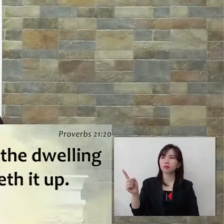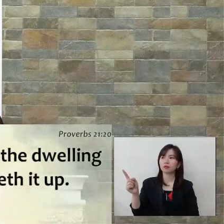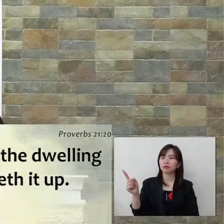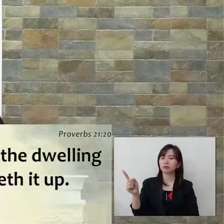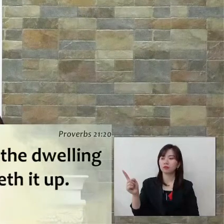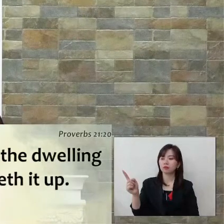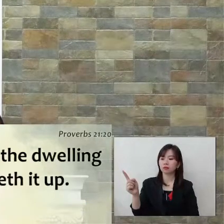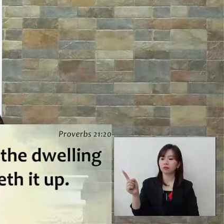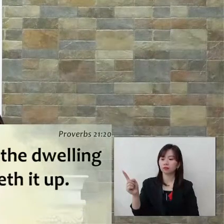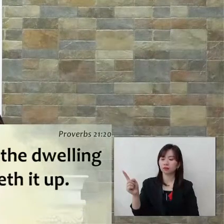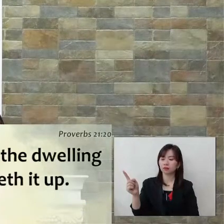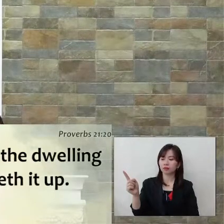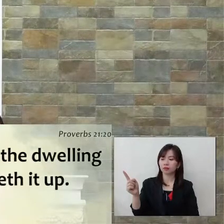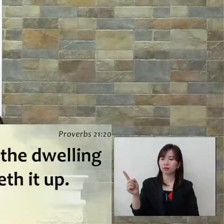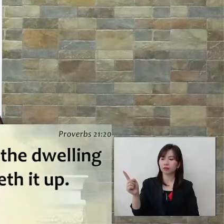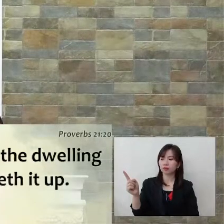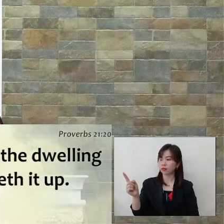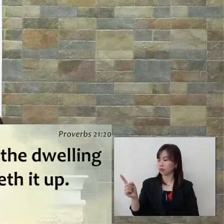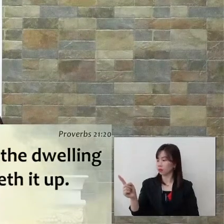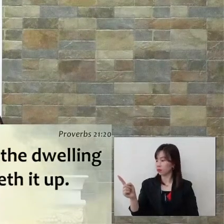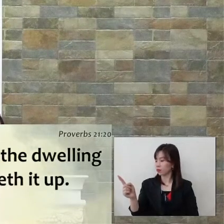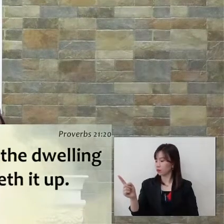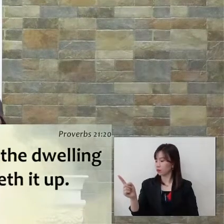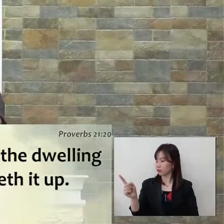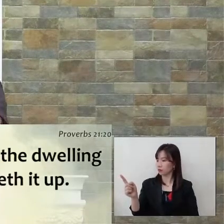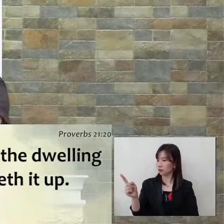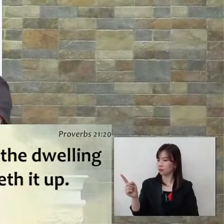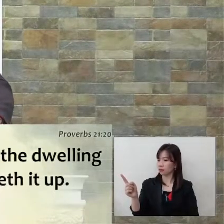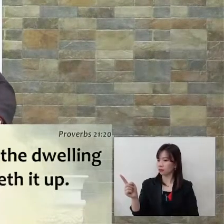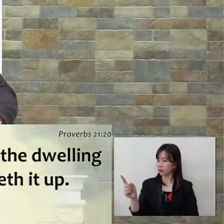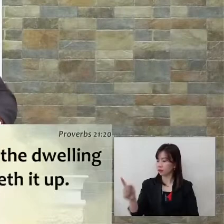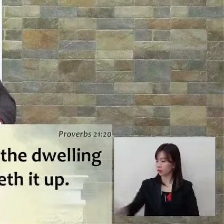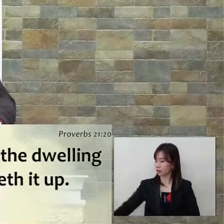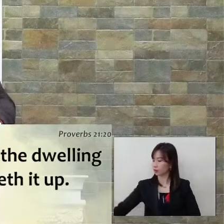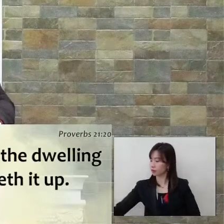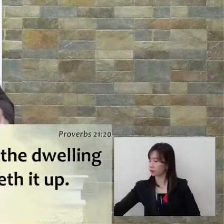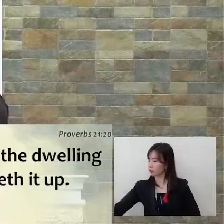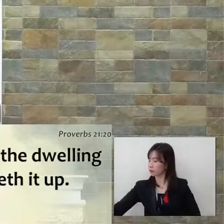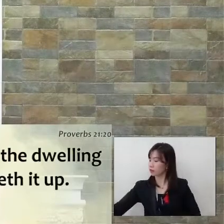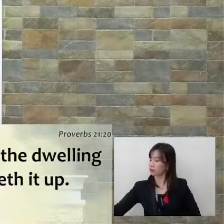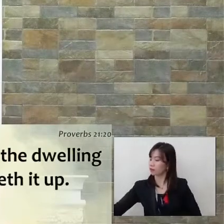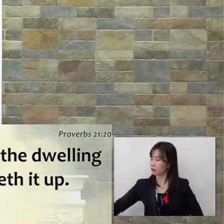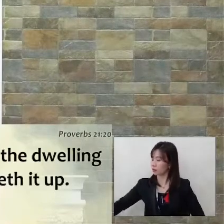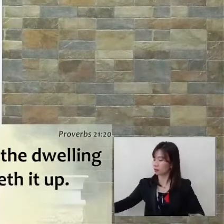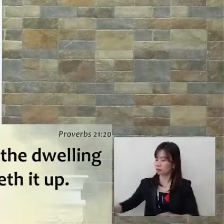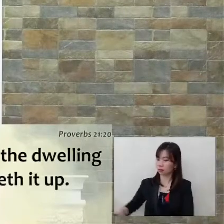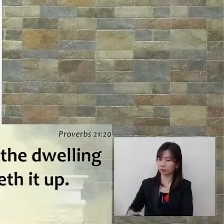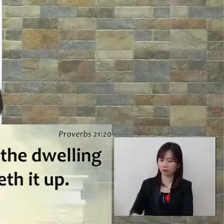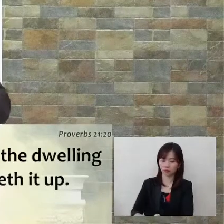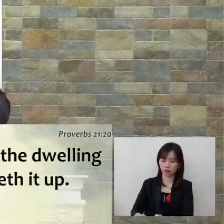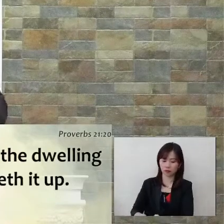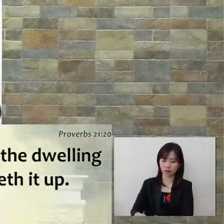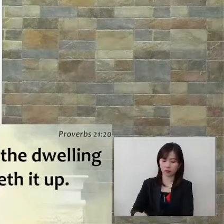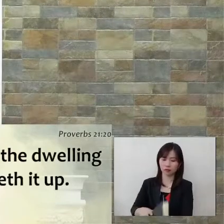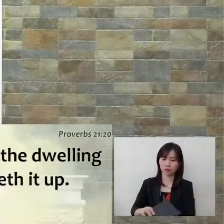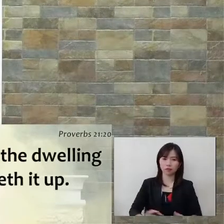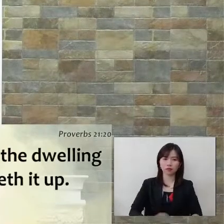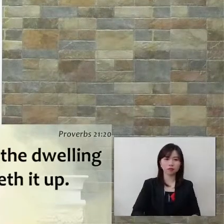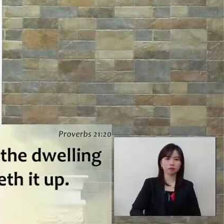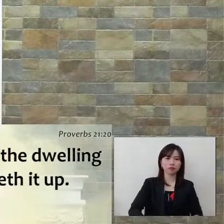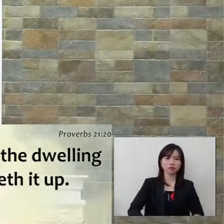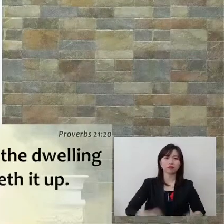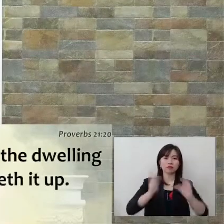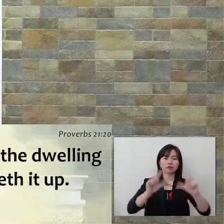desired and oil in the dwelling of the wise, but a foolish man spendeth it up. Tayo po ay